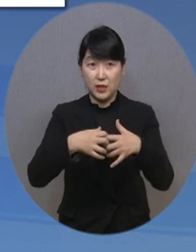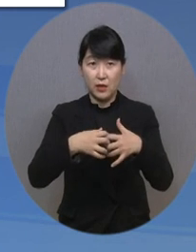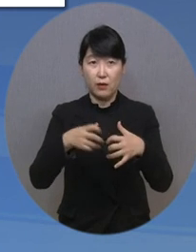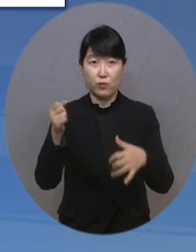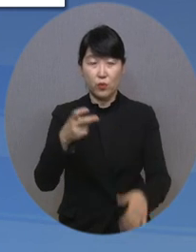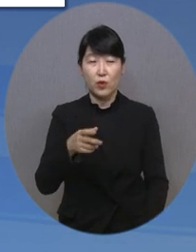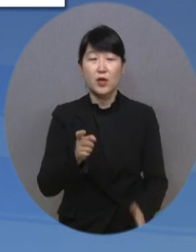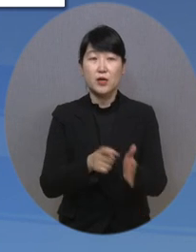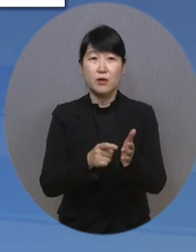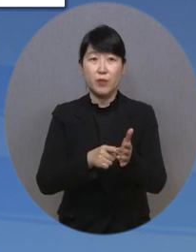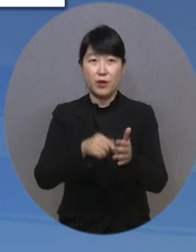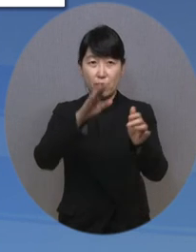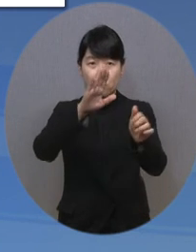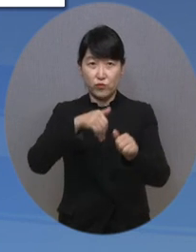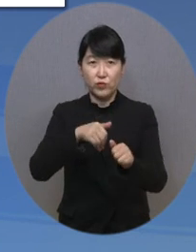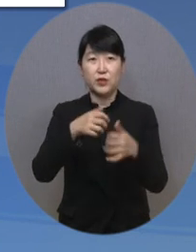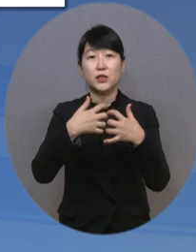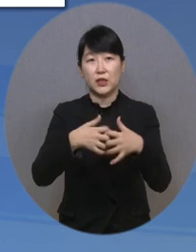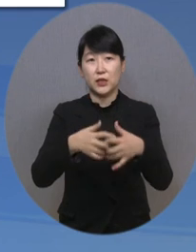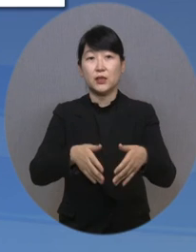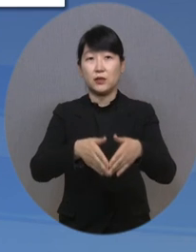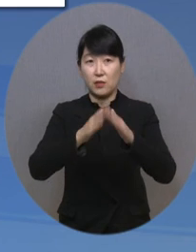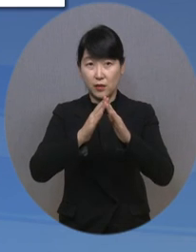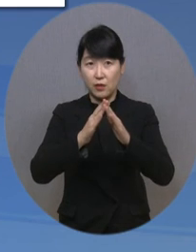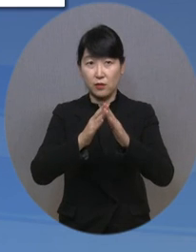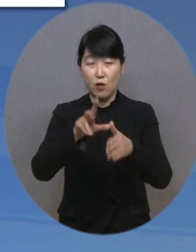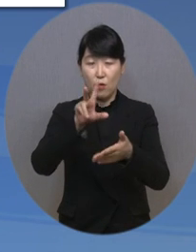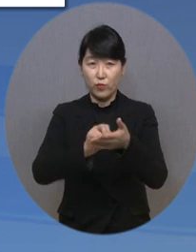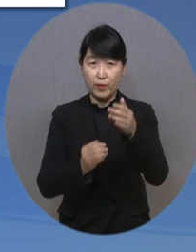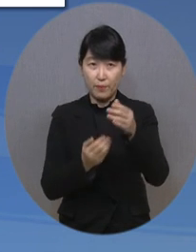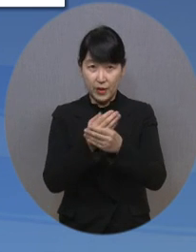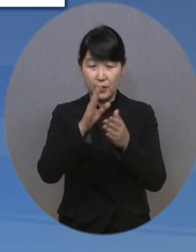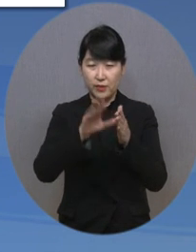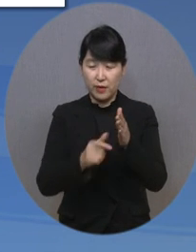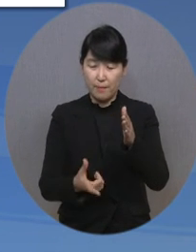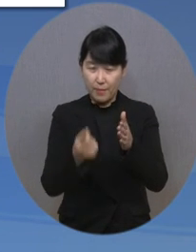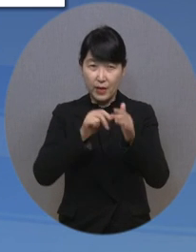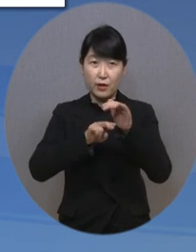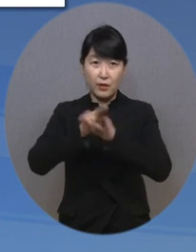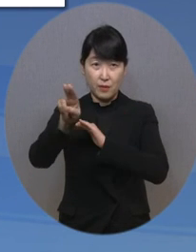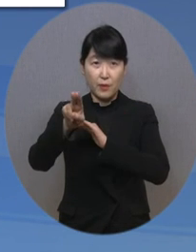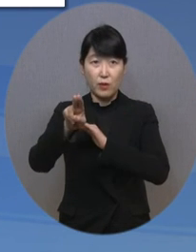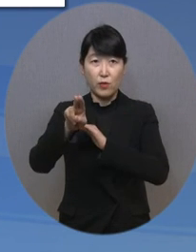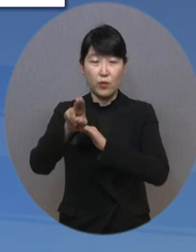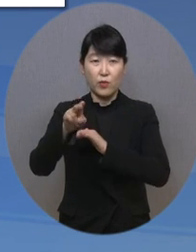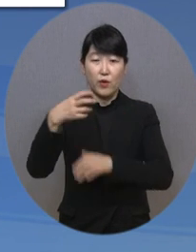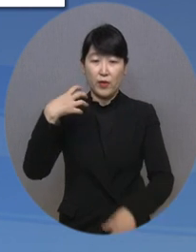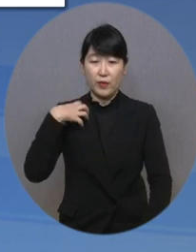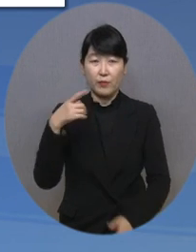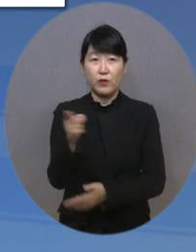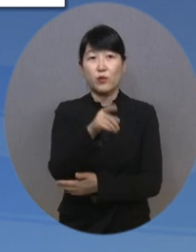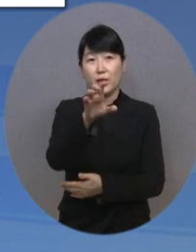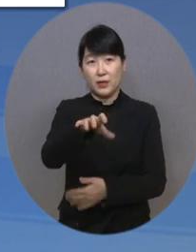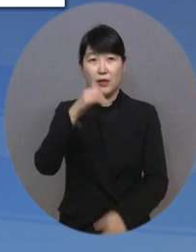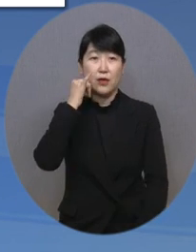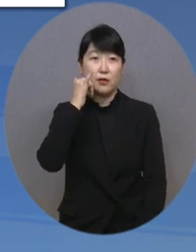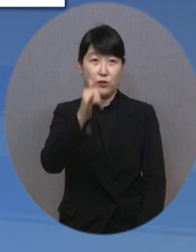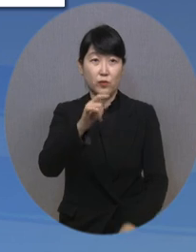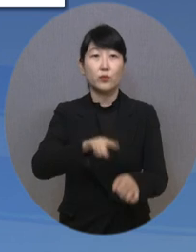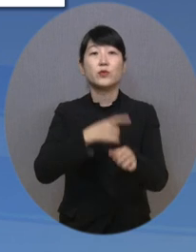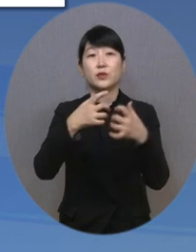등을 설치해 응급 상황 발생 시 신속히 대피하고 관할 소방서에 신고할 수 있도록 돕는 시스템을